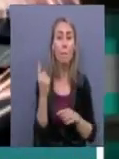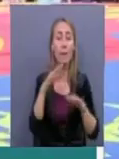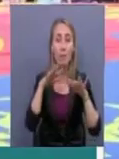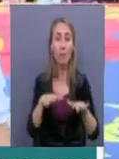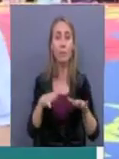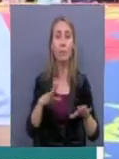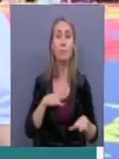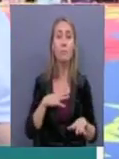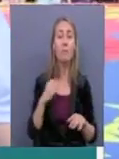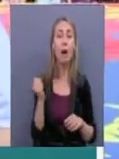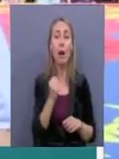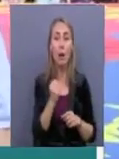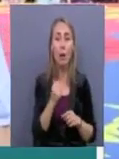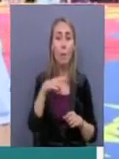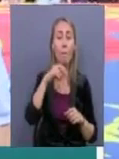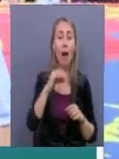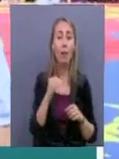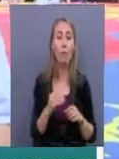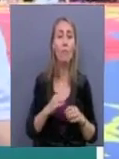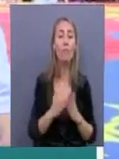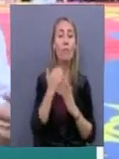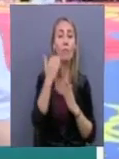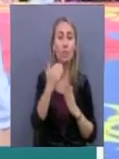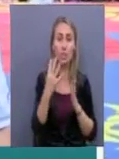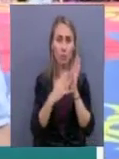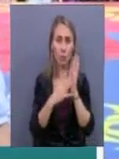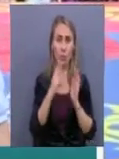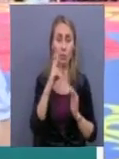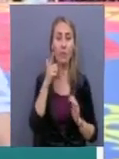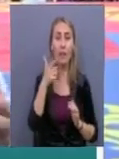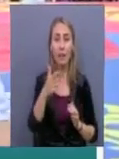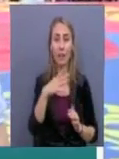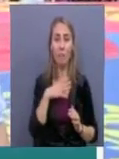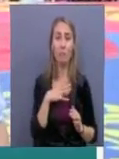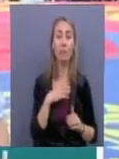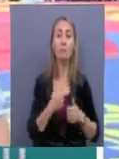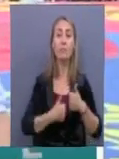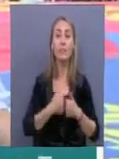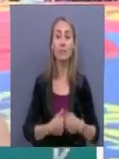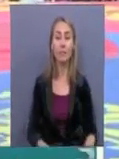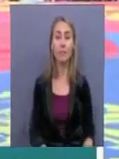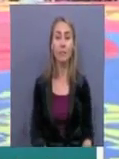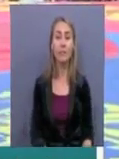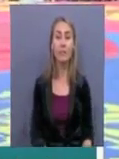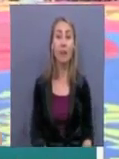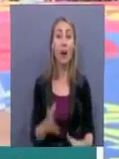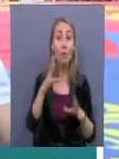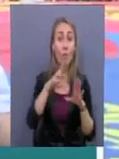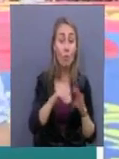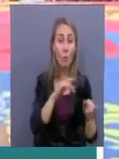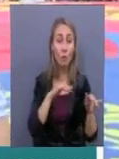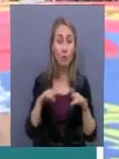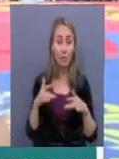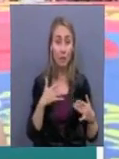іспетті. Табиғаты әсем, көгілдір таулары мен ну орманы жайқалған Бурабай баурайында